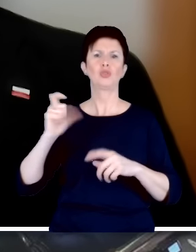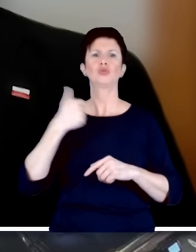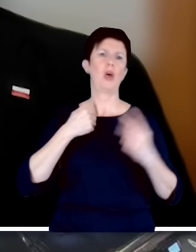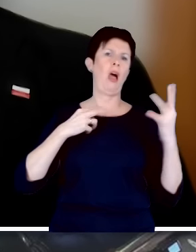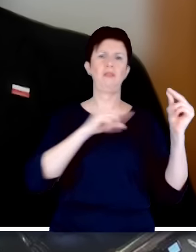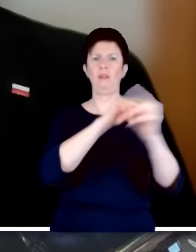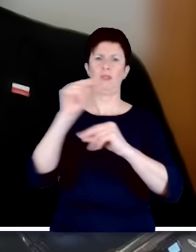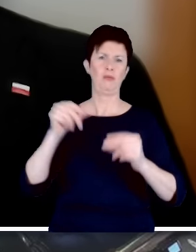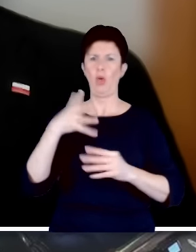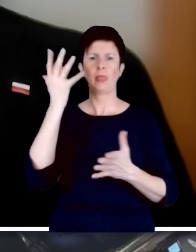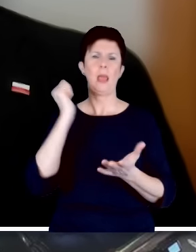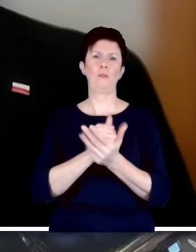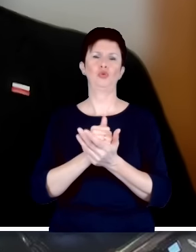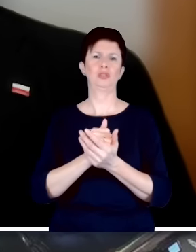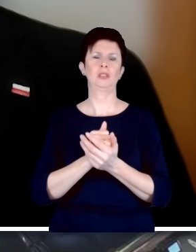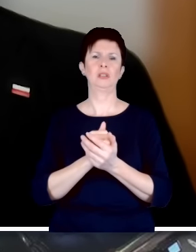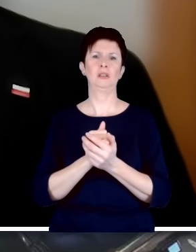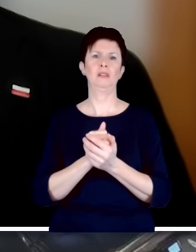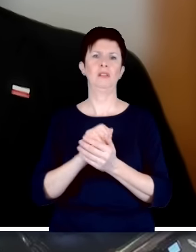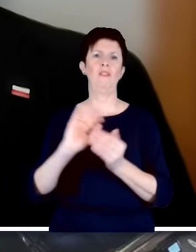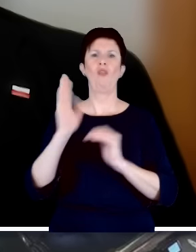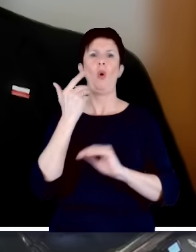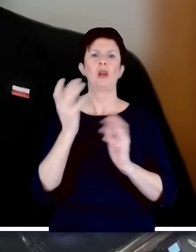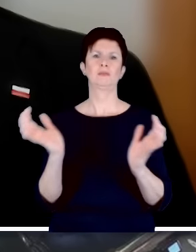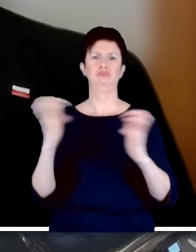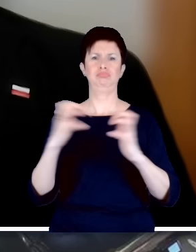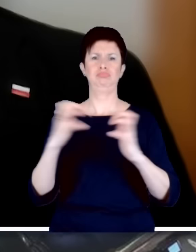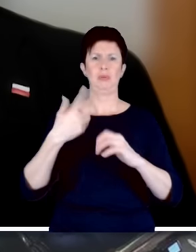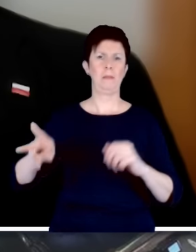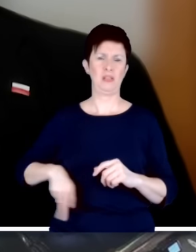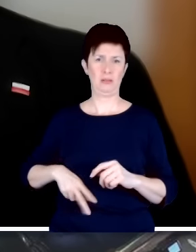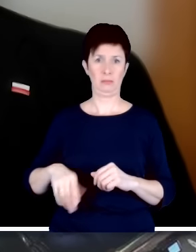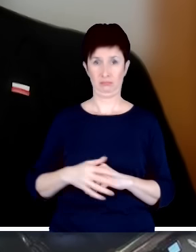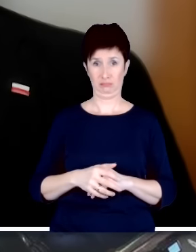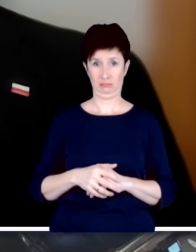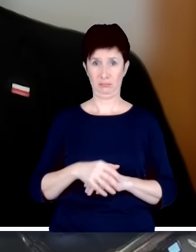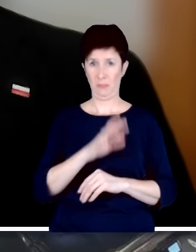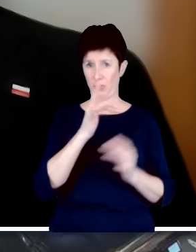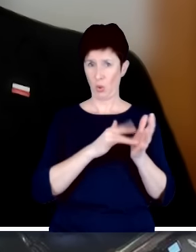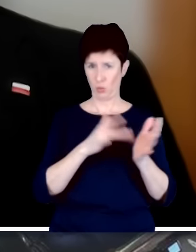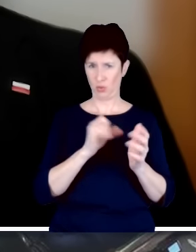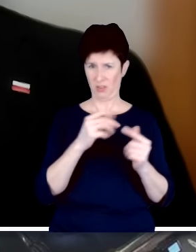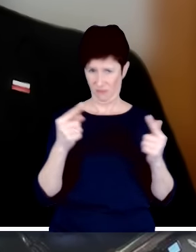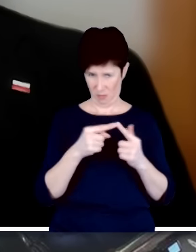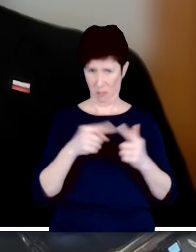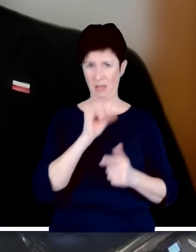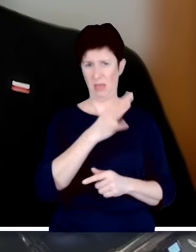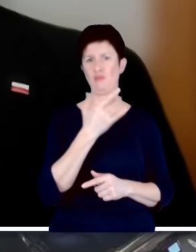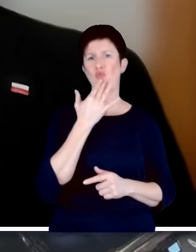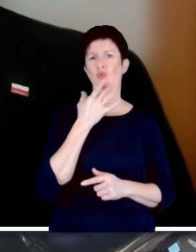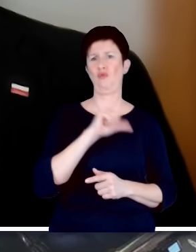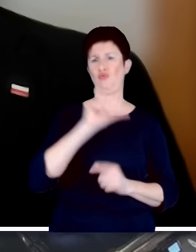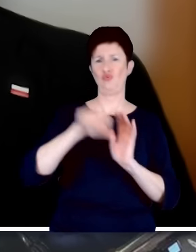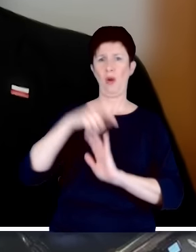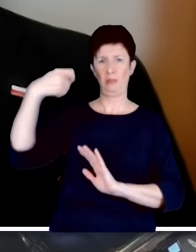musiałby zwoływać rady gabinetowej. Czy wypada tak mówić premierowi do prezydenta w przypadku tak strategicznego projektu jak